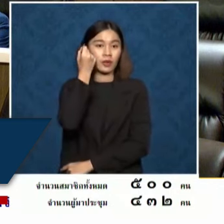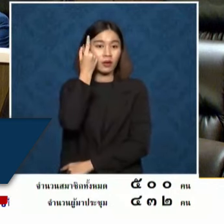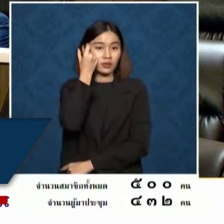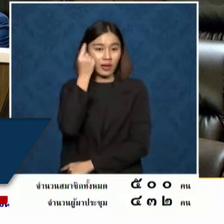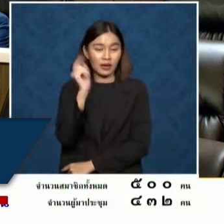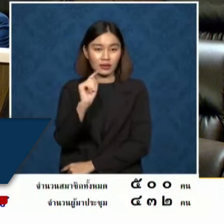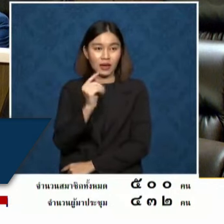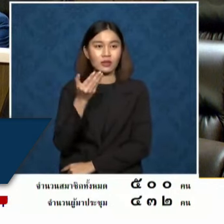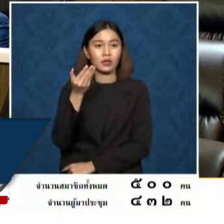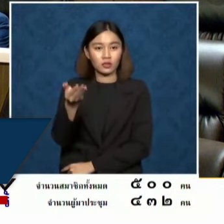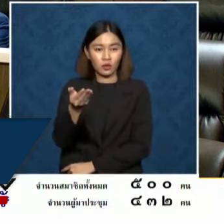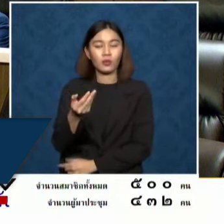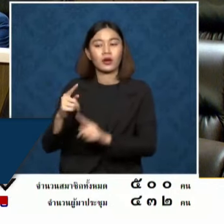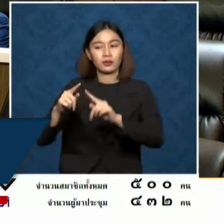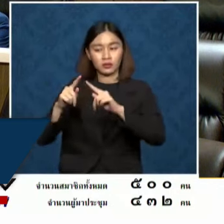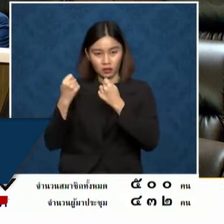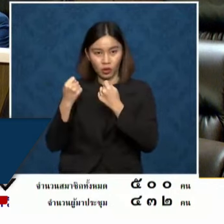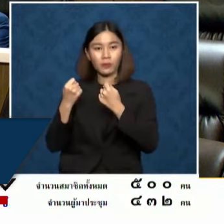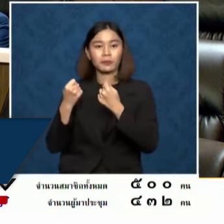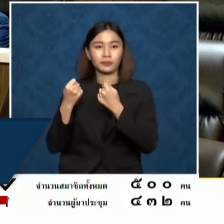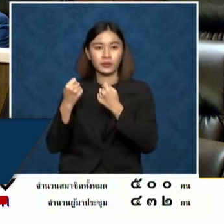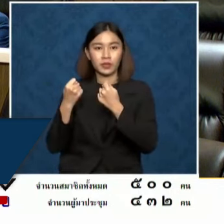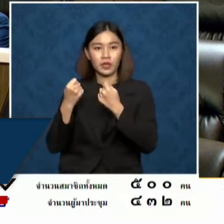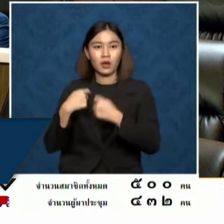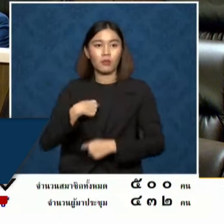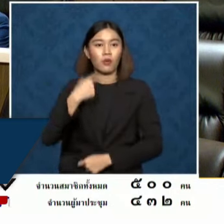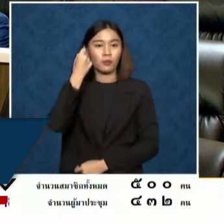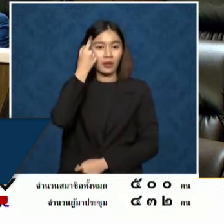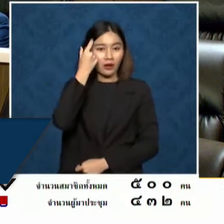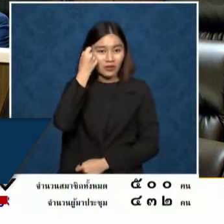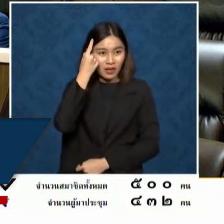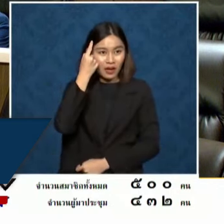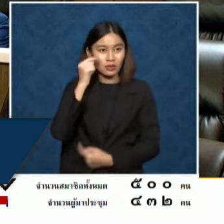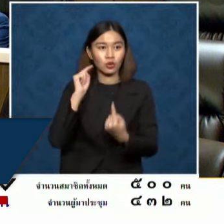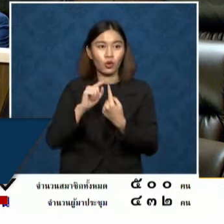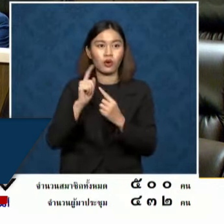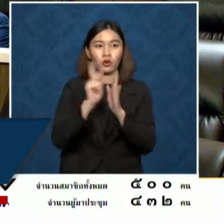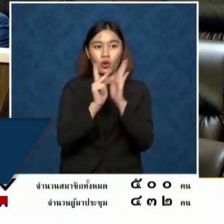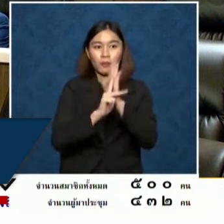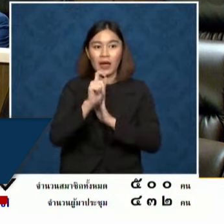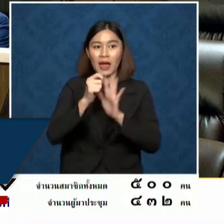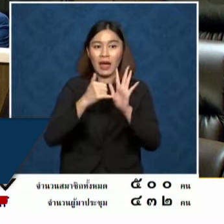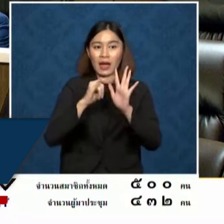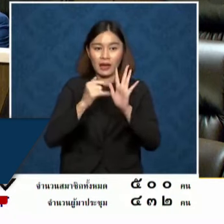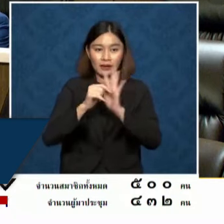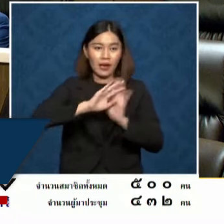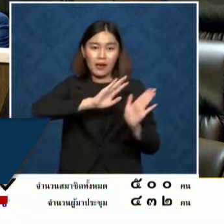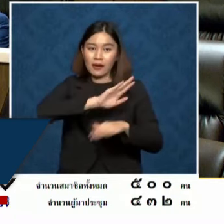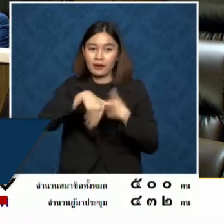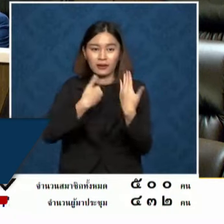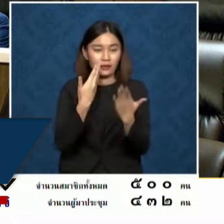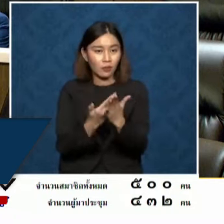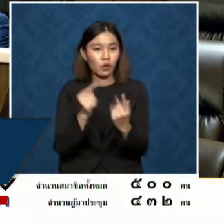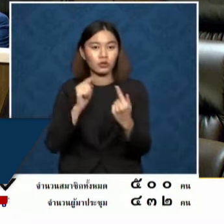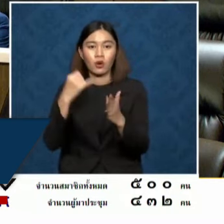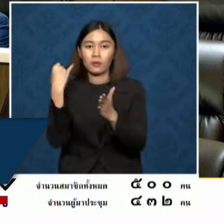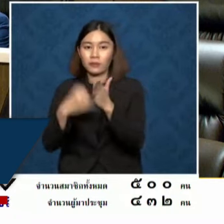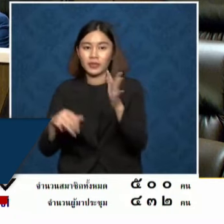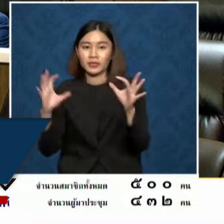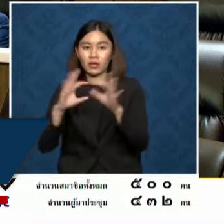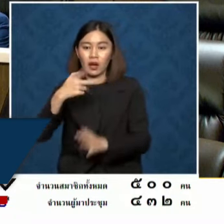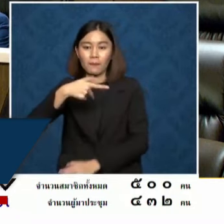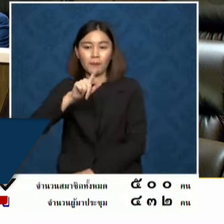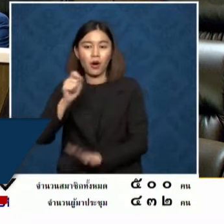นะครับแล้วท่านอาจจะต้องอาจจะตอบผมด้วยแล้วกันว่าตามความเข้าใจของผมคดีอาญาทุกคดีรวมถึงความผิดเกี่ยวกับ